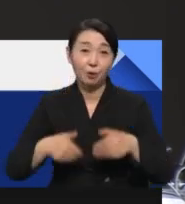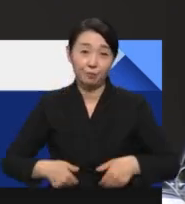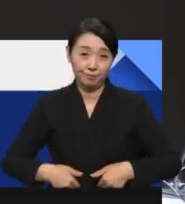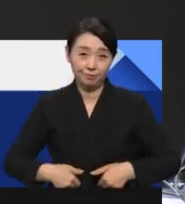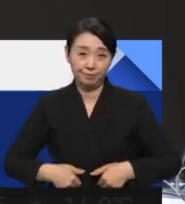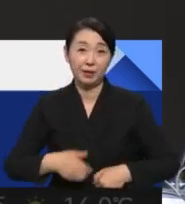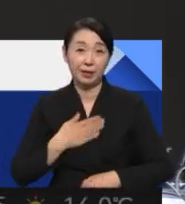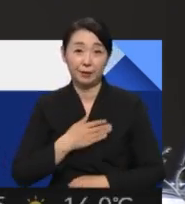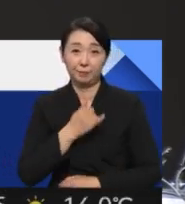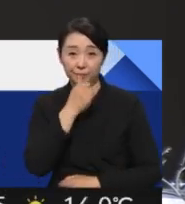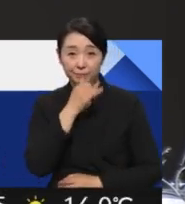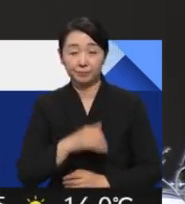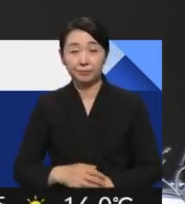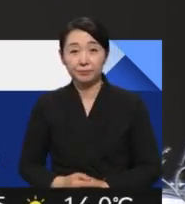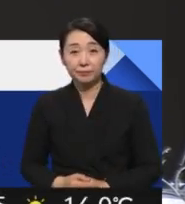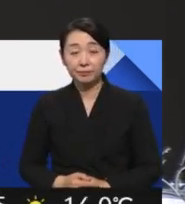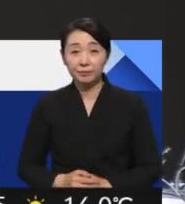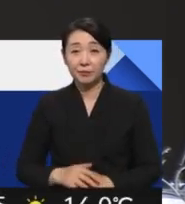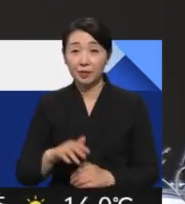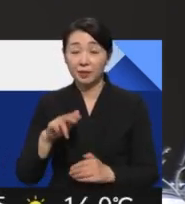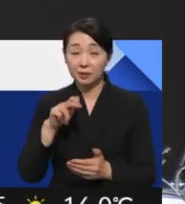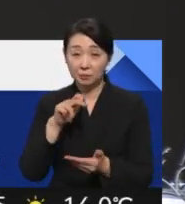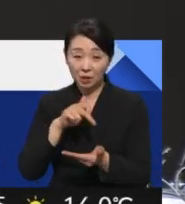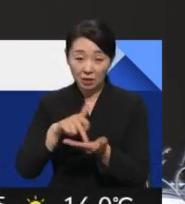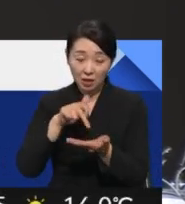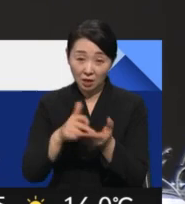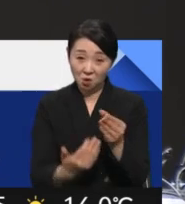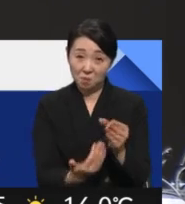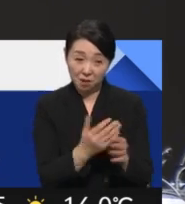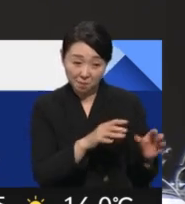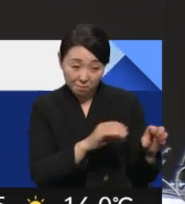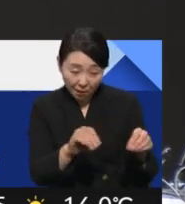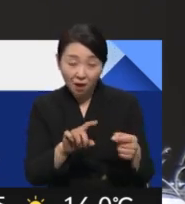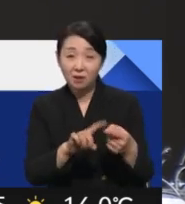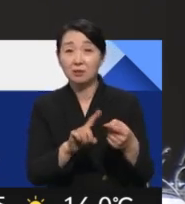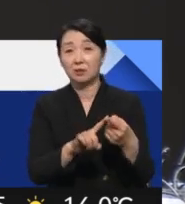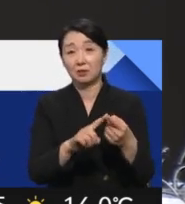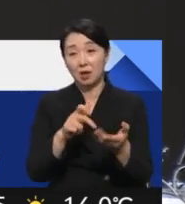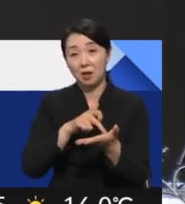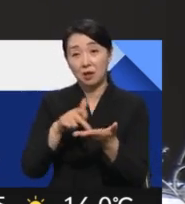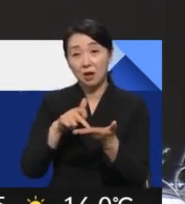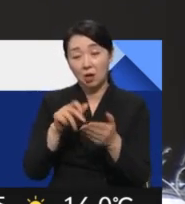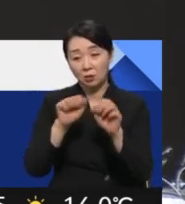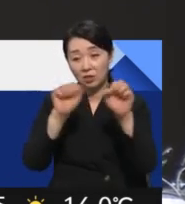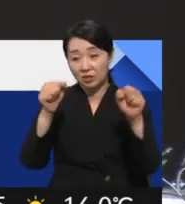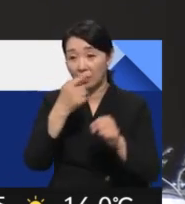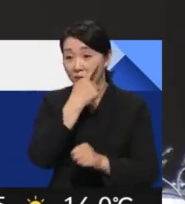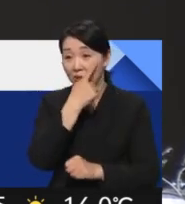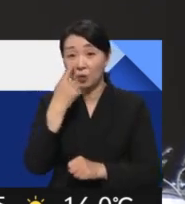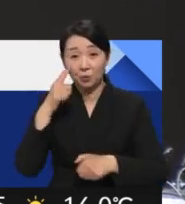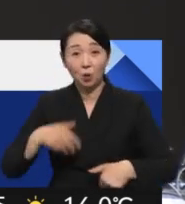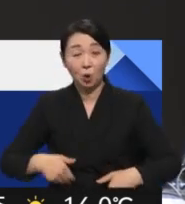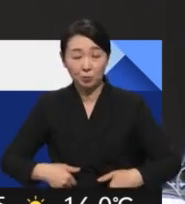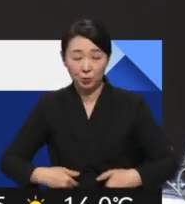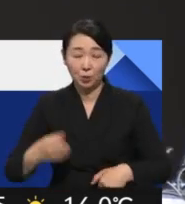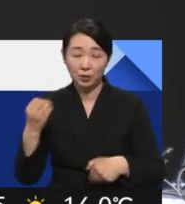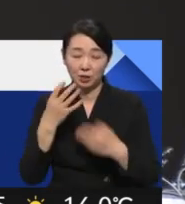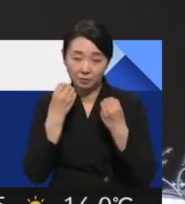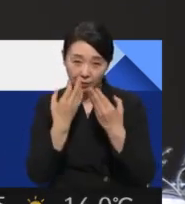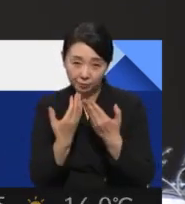알고 있습니다. 이번 일을 계기로 카카오 전체 시스템을 점검하고